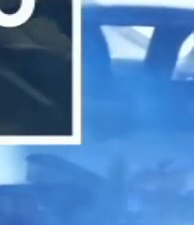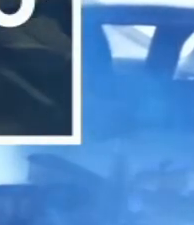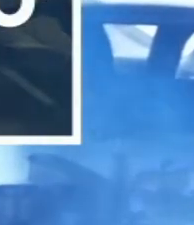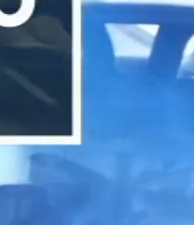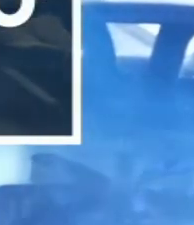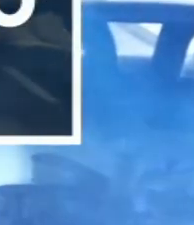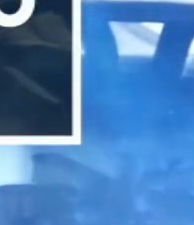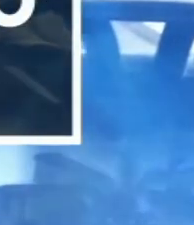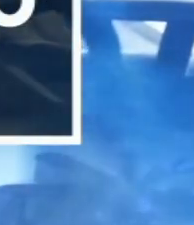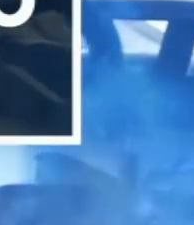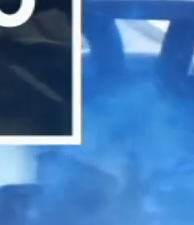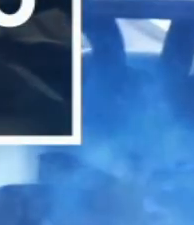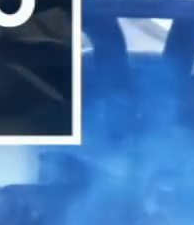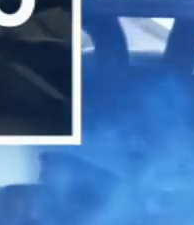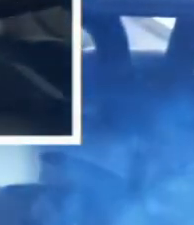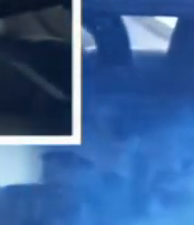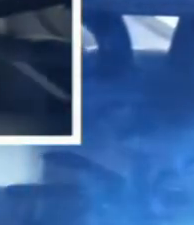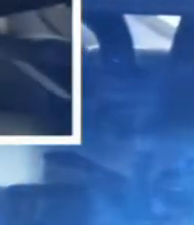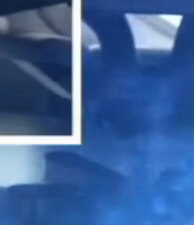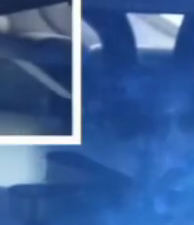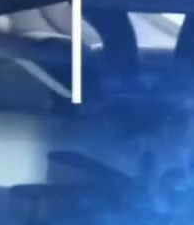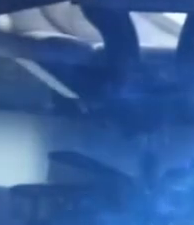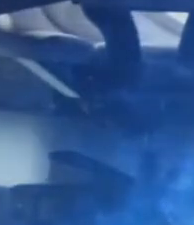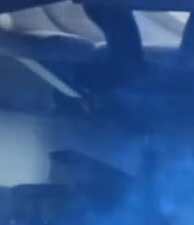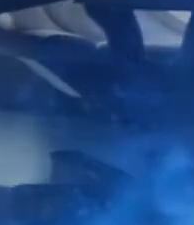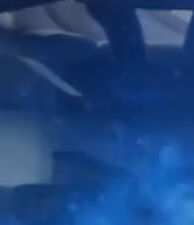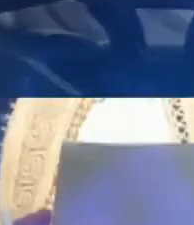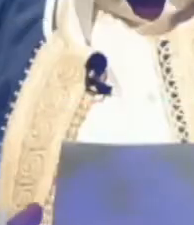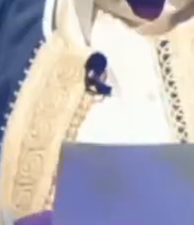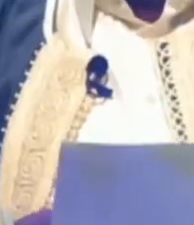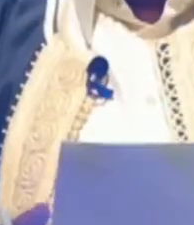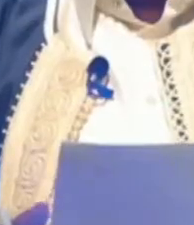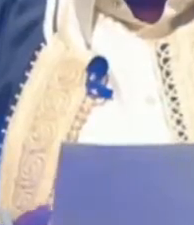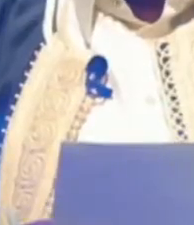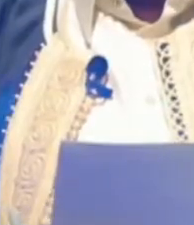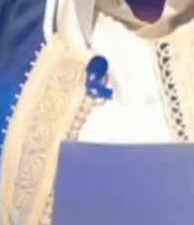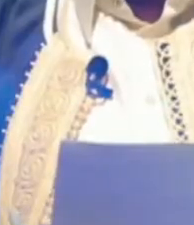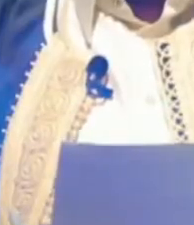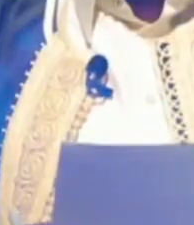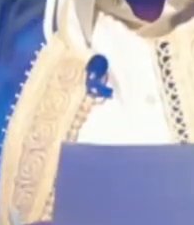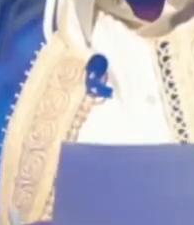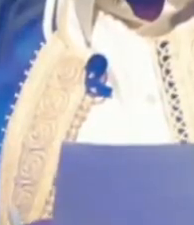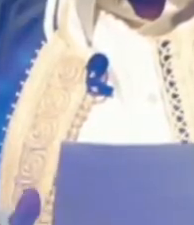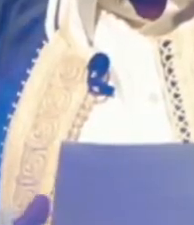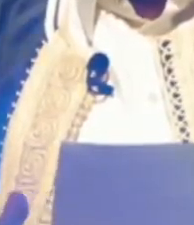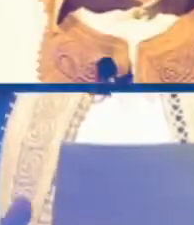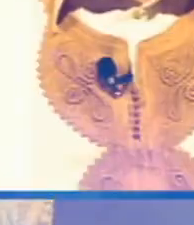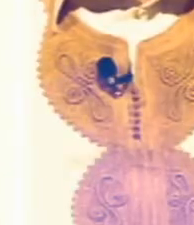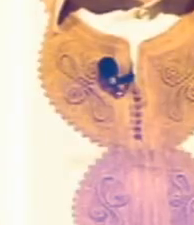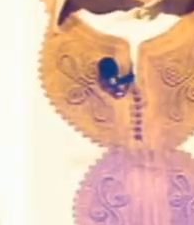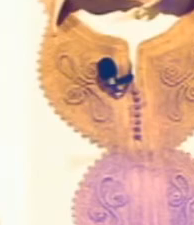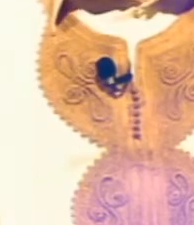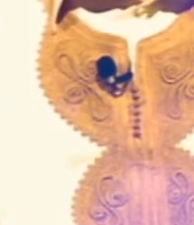إن أمر الناس شورا، فللإفتاء عندهم كنوز